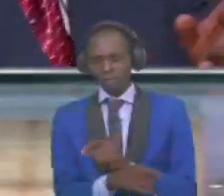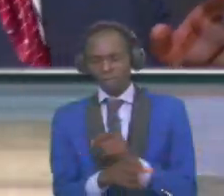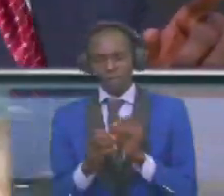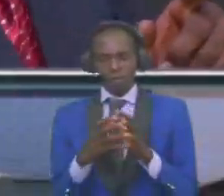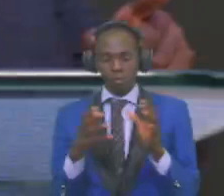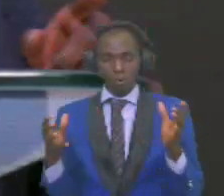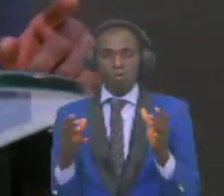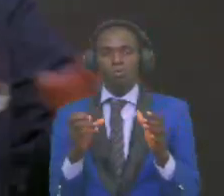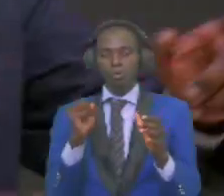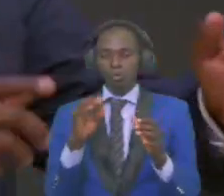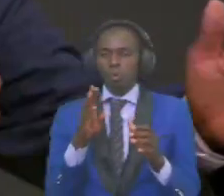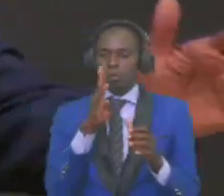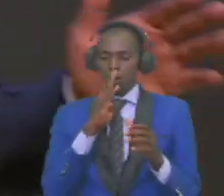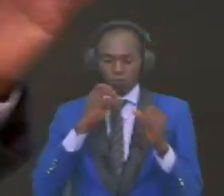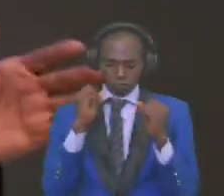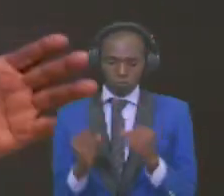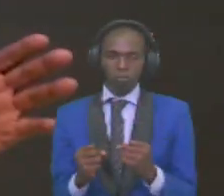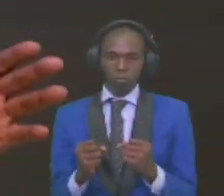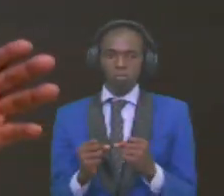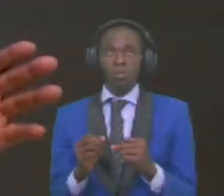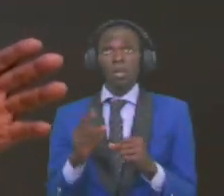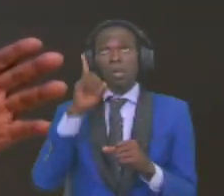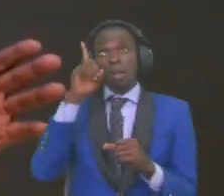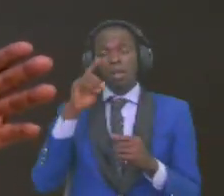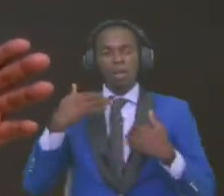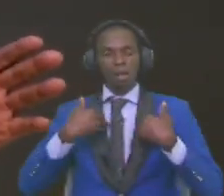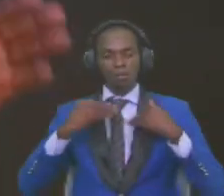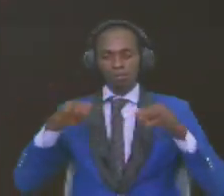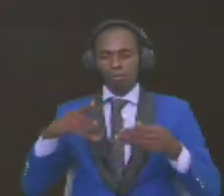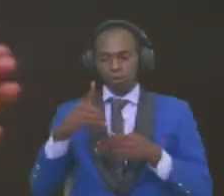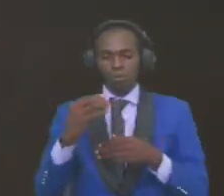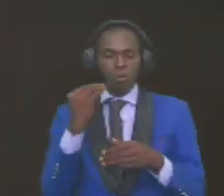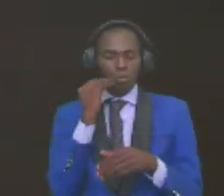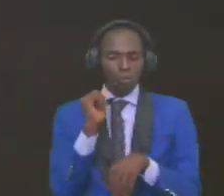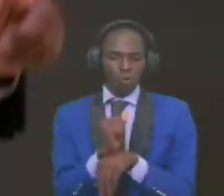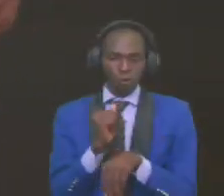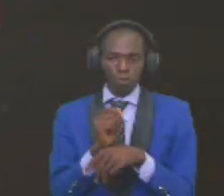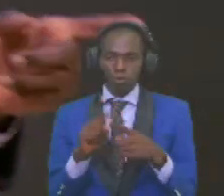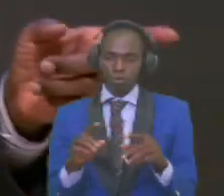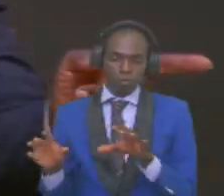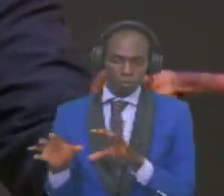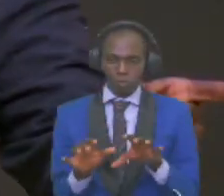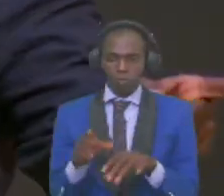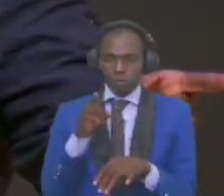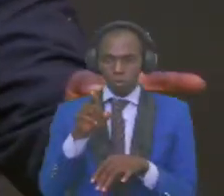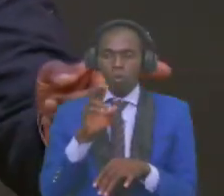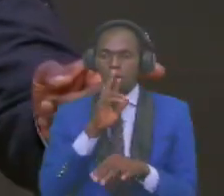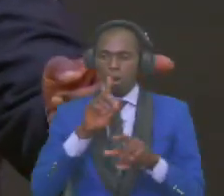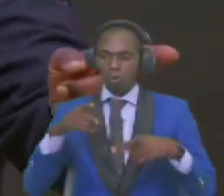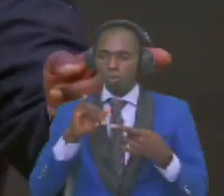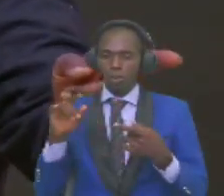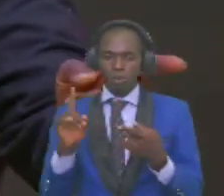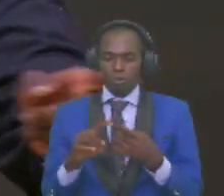alors et n'ont pas changé bon quand soi font peut-être donner une responsabilité à elle faire